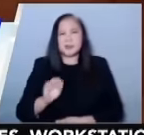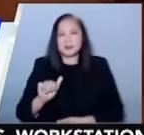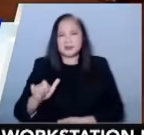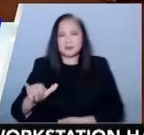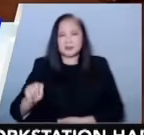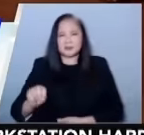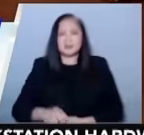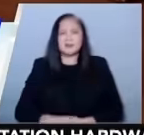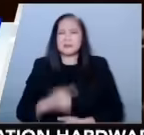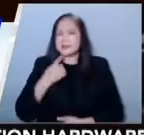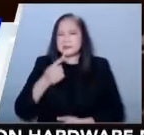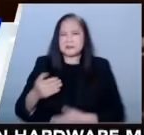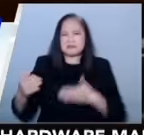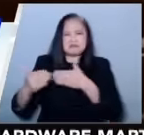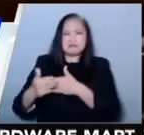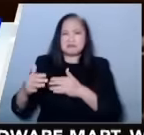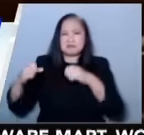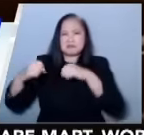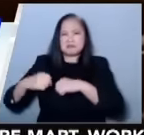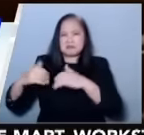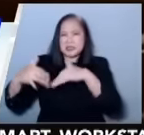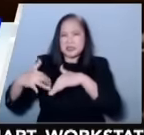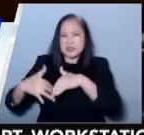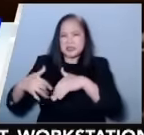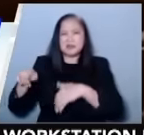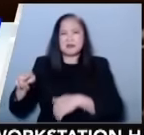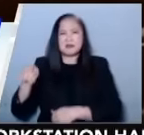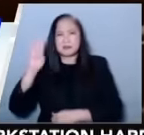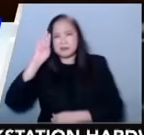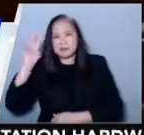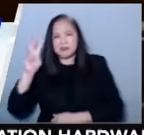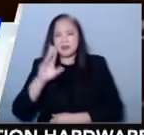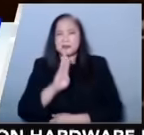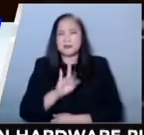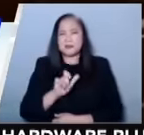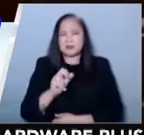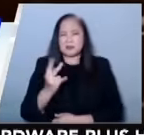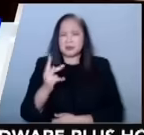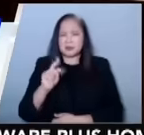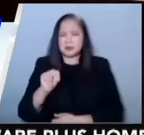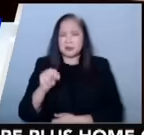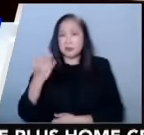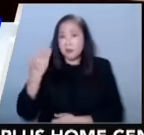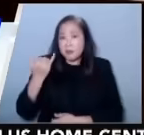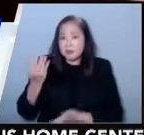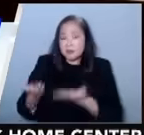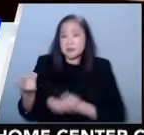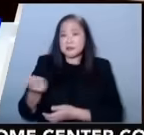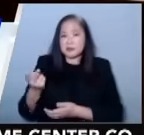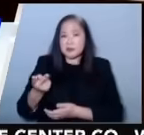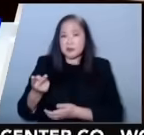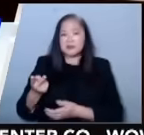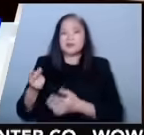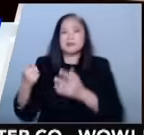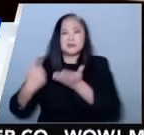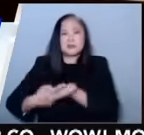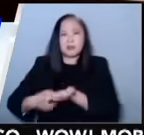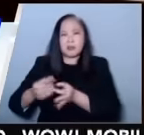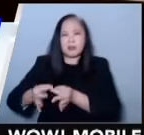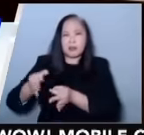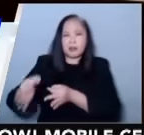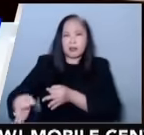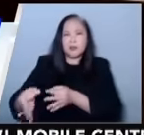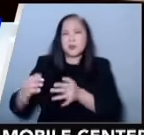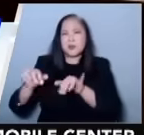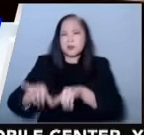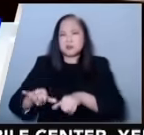Pangulong Bongbong Marcos dahil naniniwala silang tatalakayin dito ang pagpapalawig ng pananatili at pakikialam ng puwersang Amerikano sa